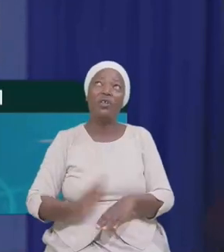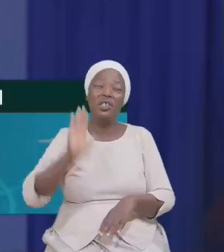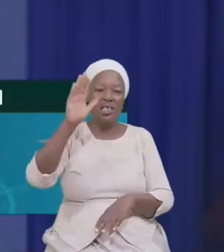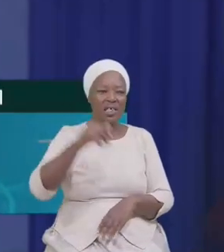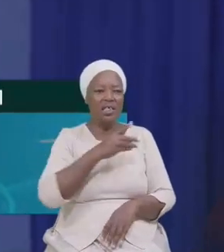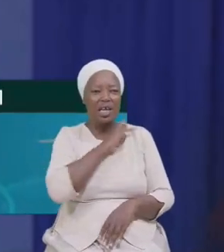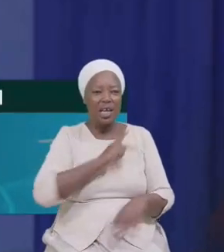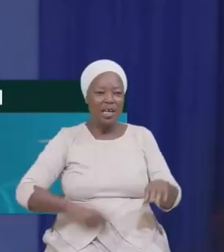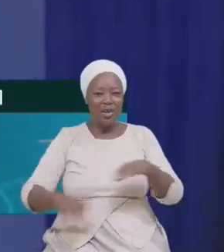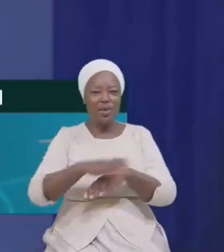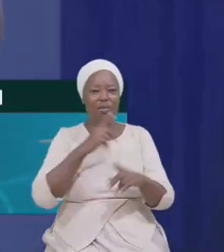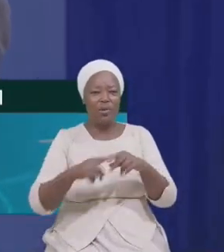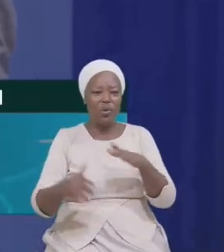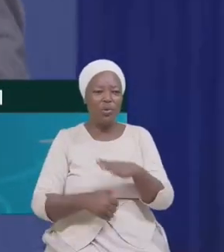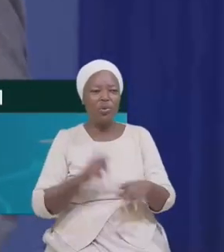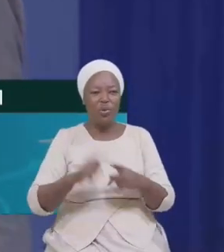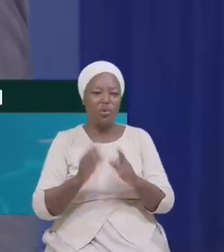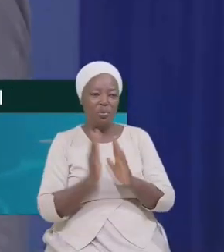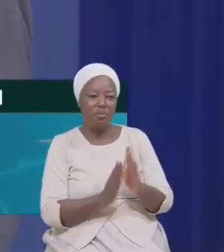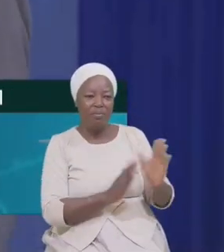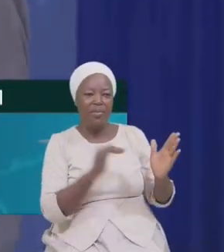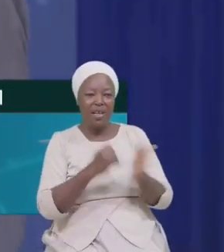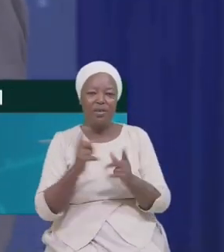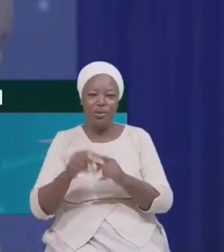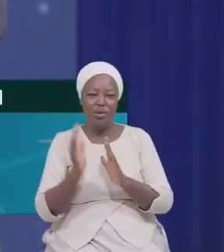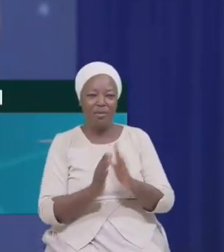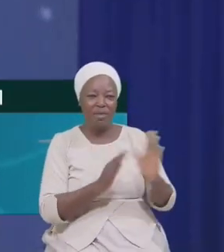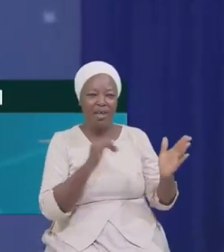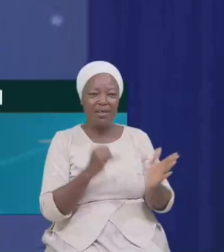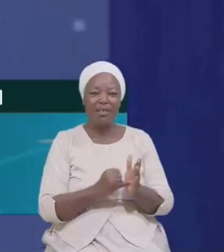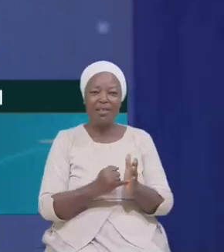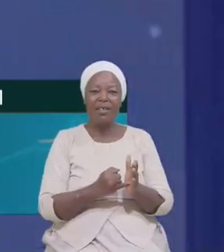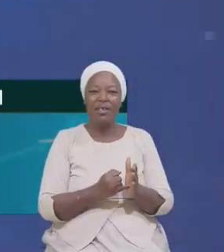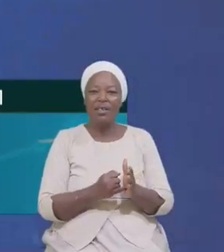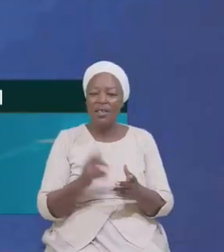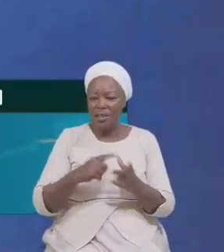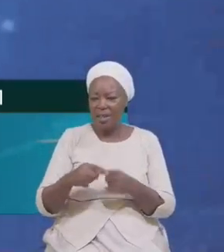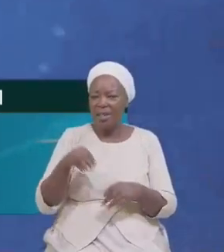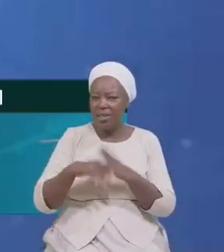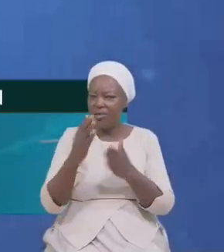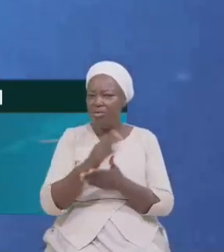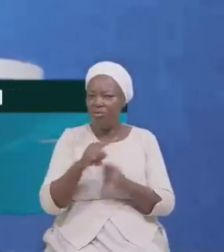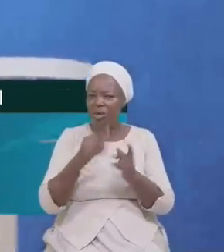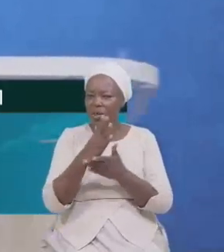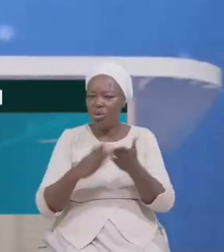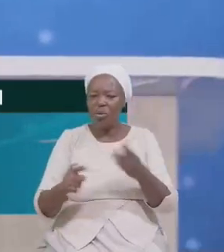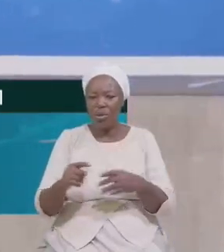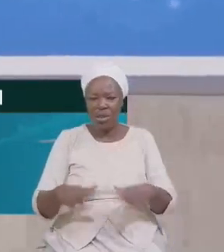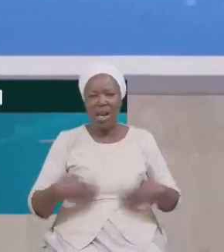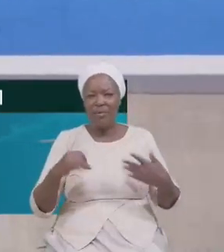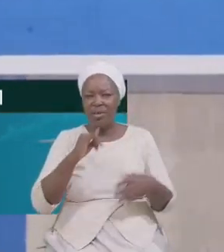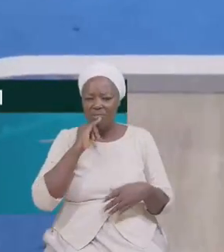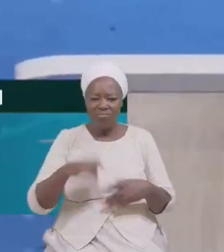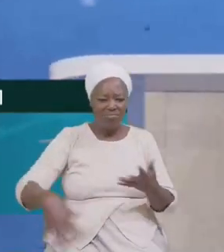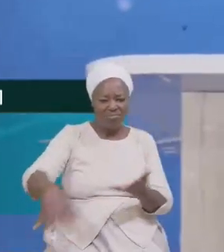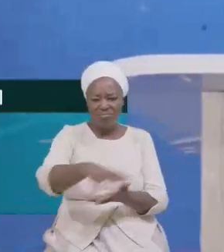L'affermir pour toujours. L'affermir pour toujours. L'affermir et le soutenir. C'est la vie de quelqu'un désordonné,